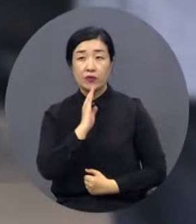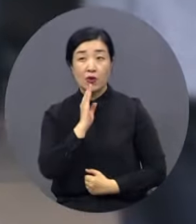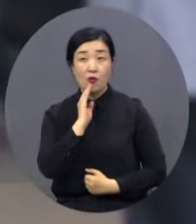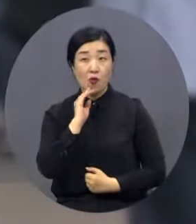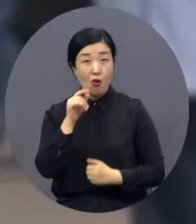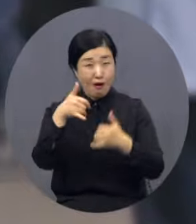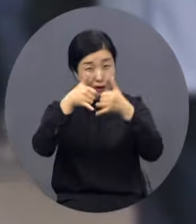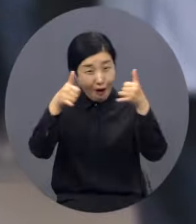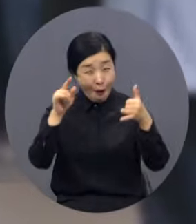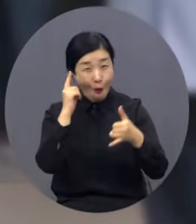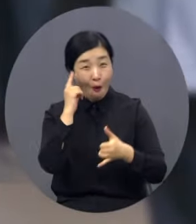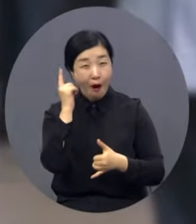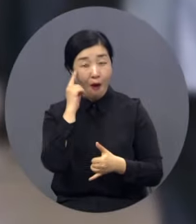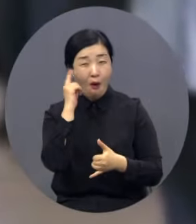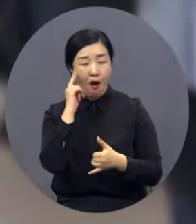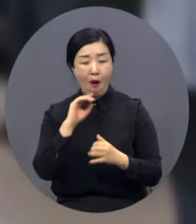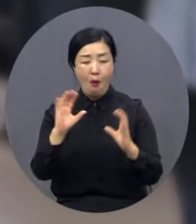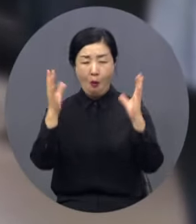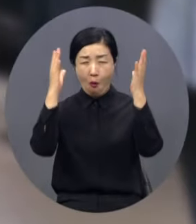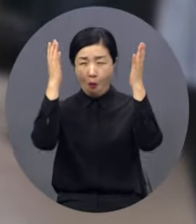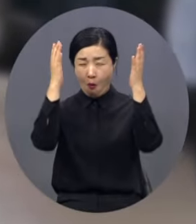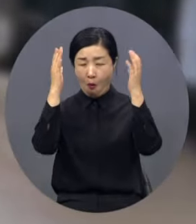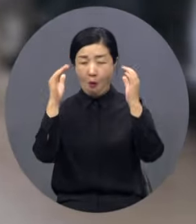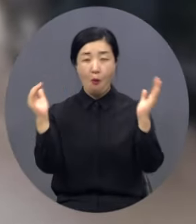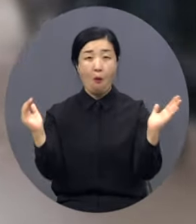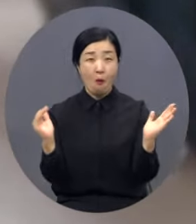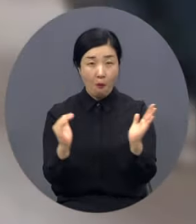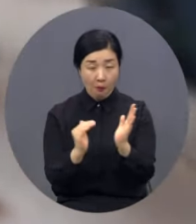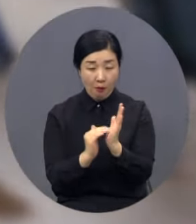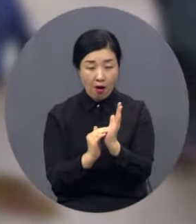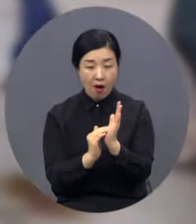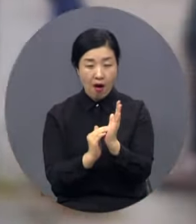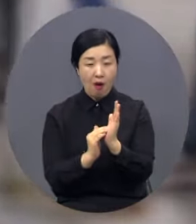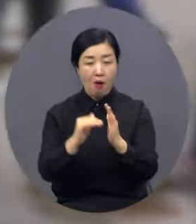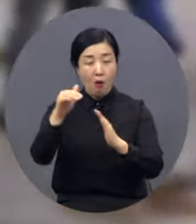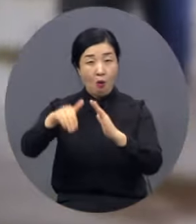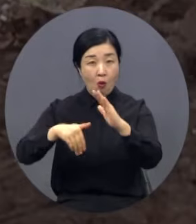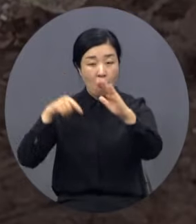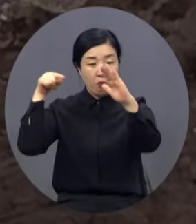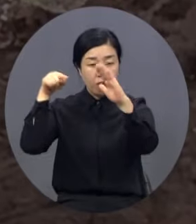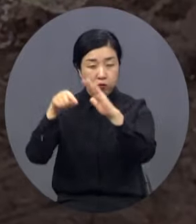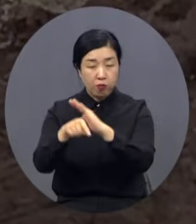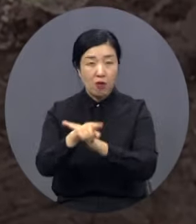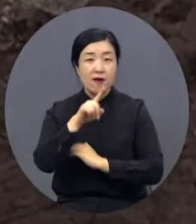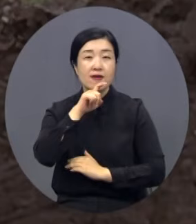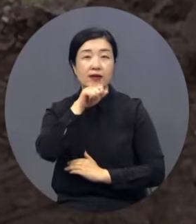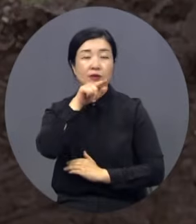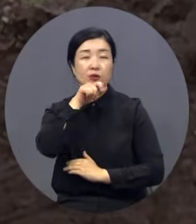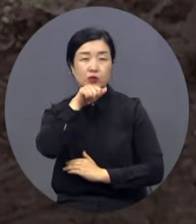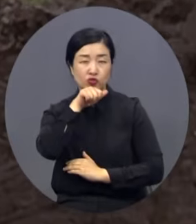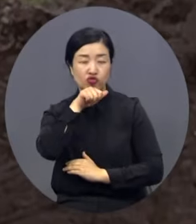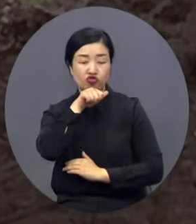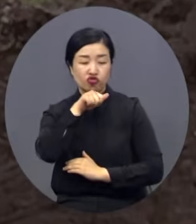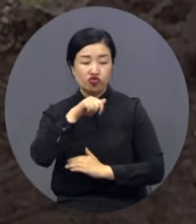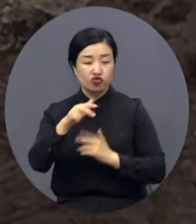내립니다 환영행사를 마치고 나온 지사는 공사장을 보며 15분 가까